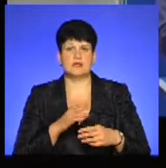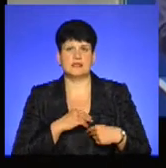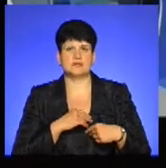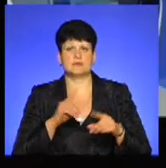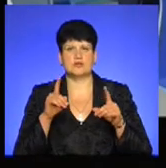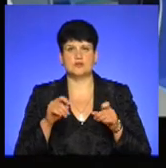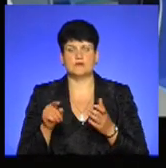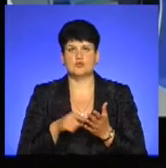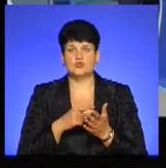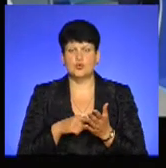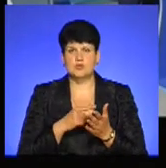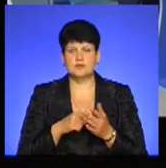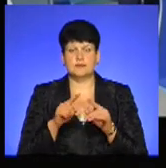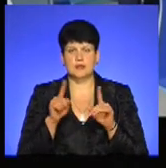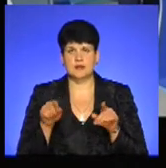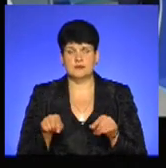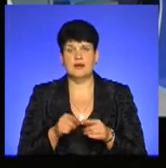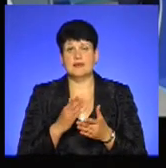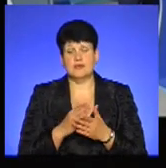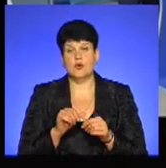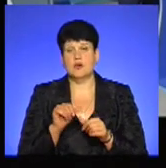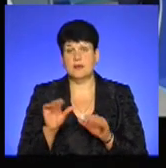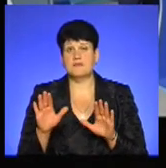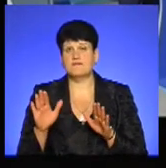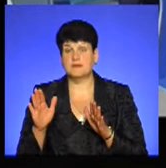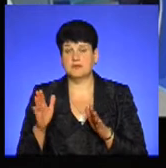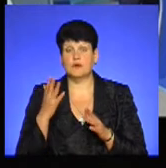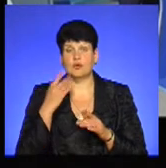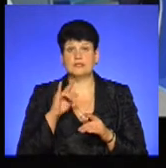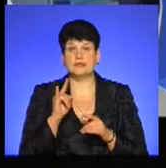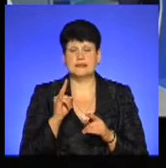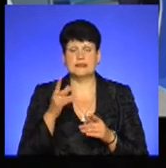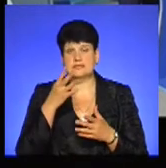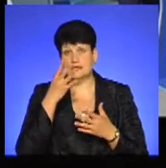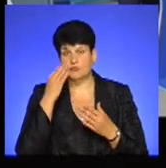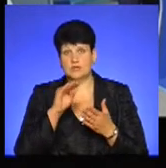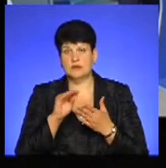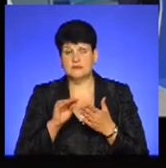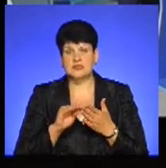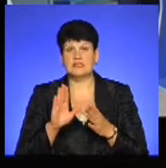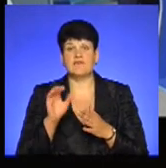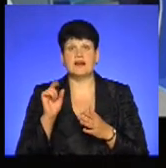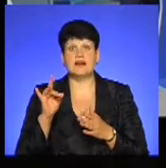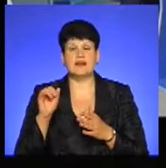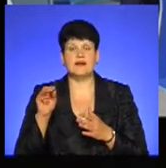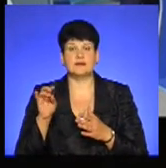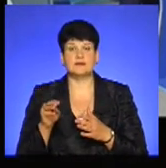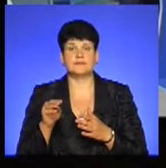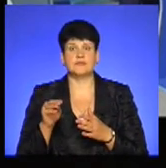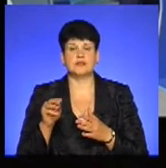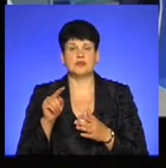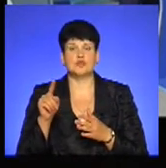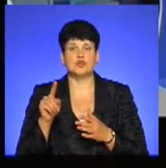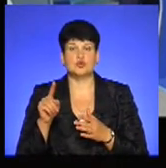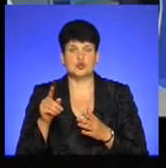бланками відповідей. Проте є окремі випадки, коли дитина забула позначити варіант зошита у бланку. В